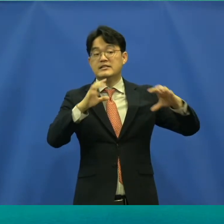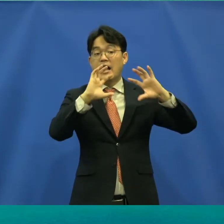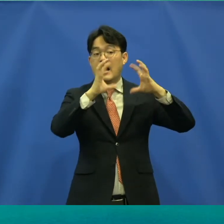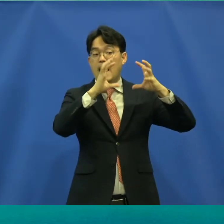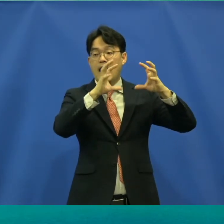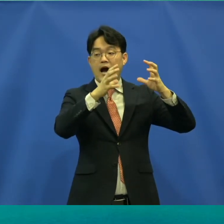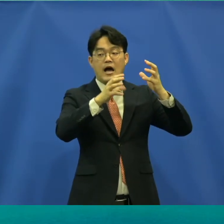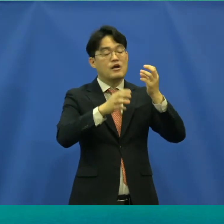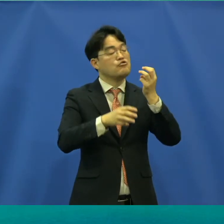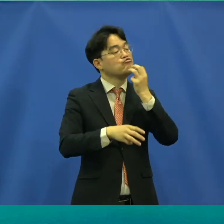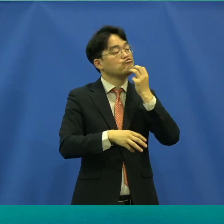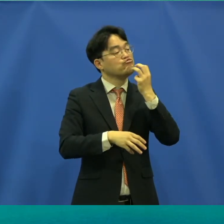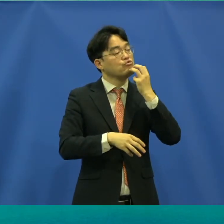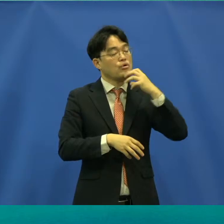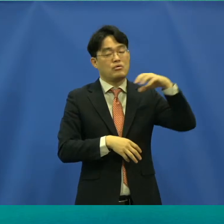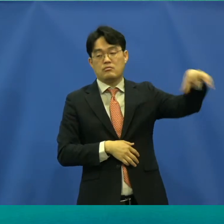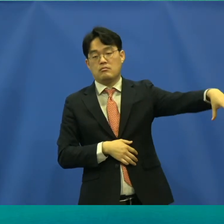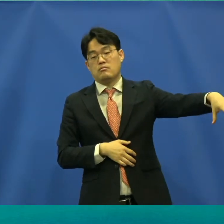악연이 있는,